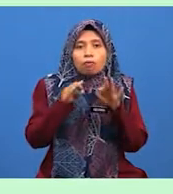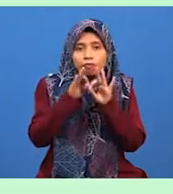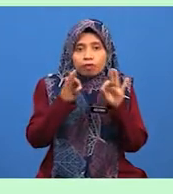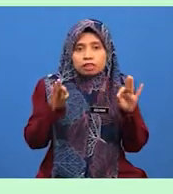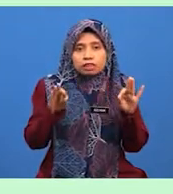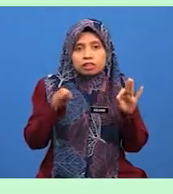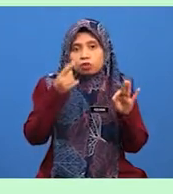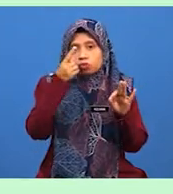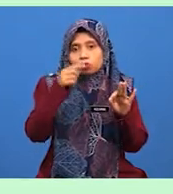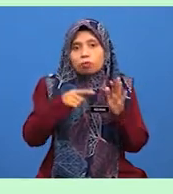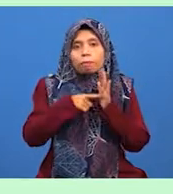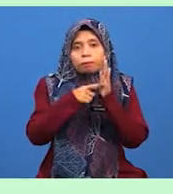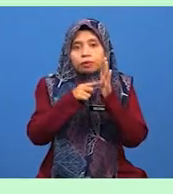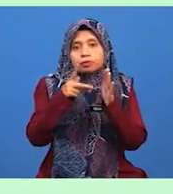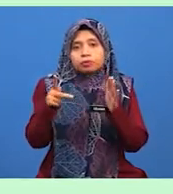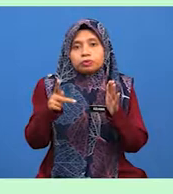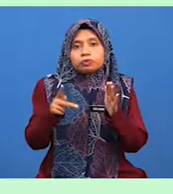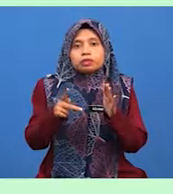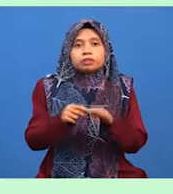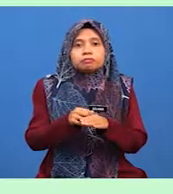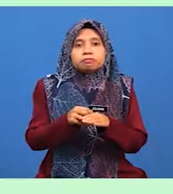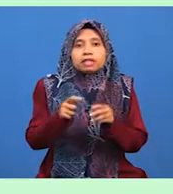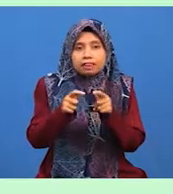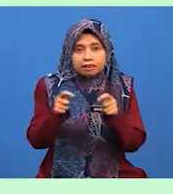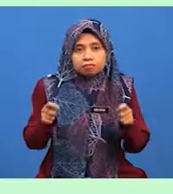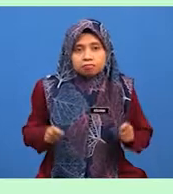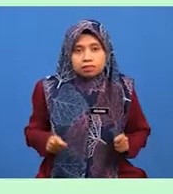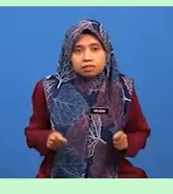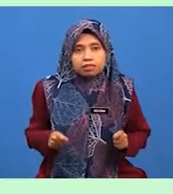frasa nama untuk menunjukkan tempat,